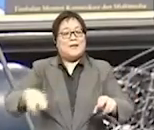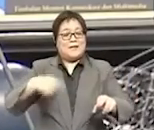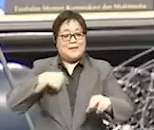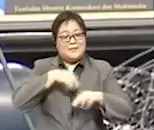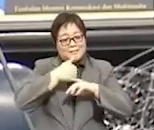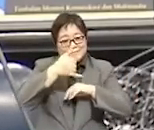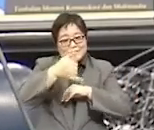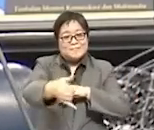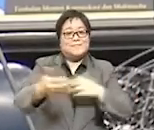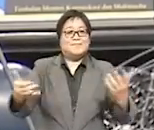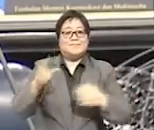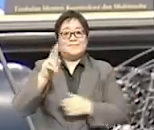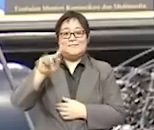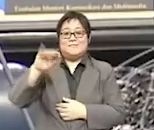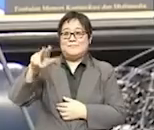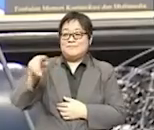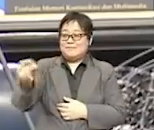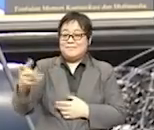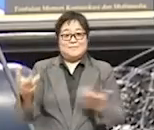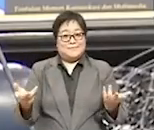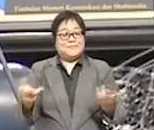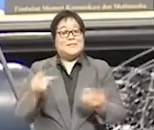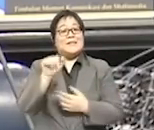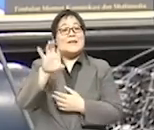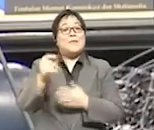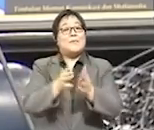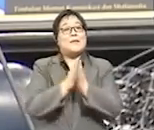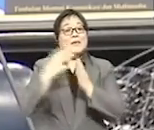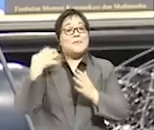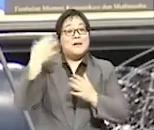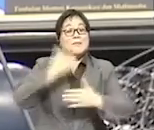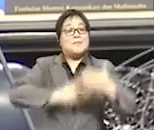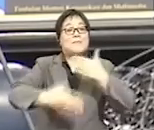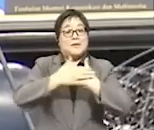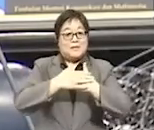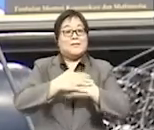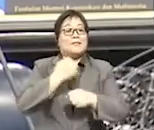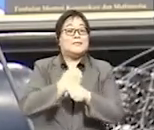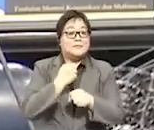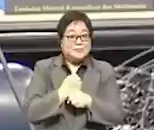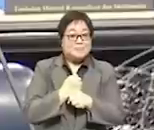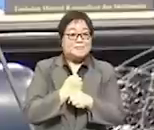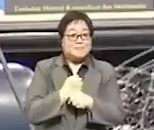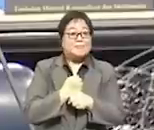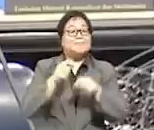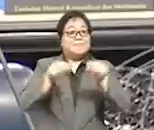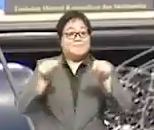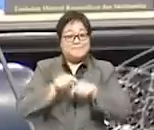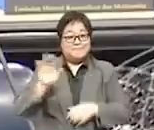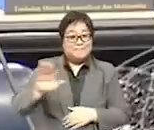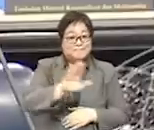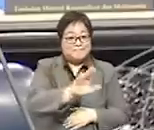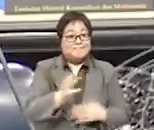kami turun ke Padang hebat tangan di mana Segambut mitos pegawai ini kembali balik bertugas ditempat masing-masing